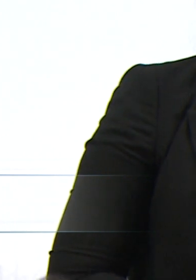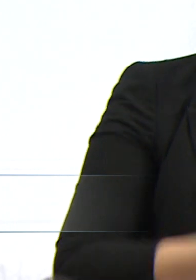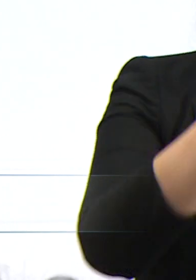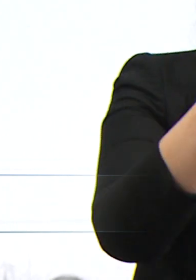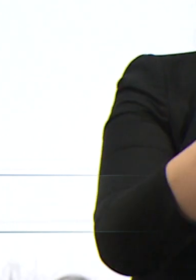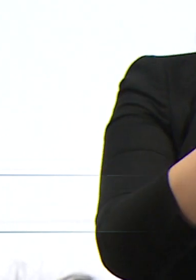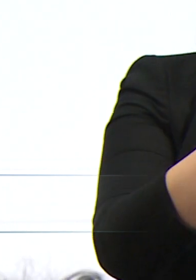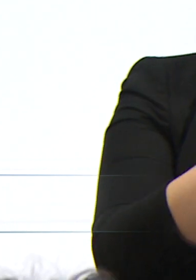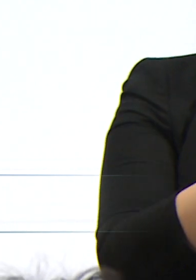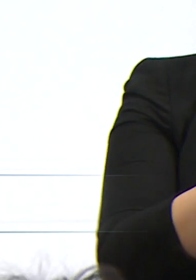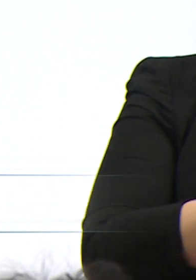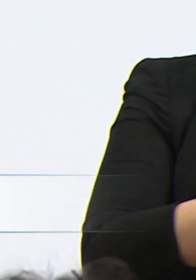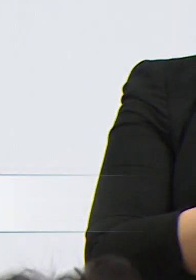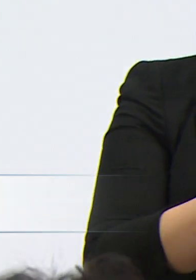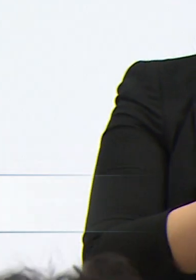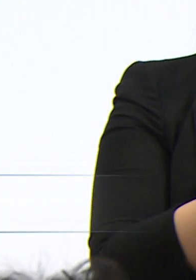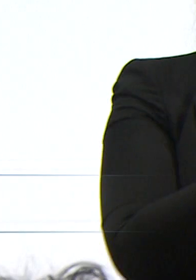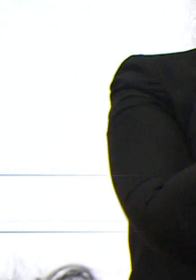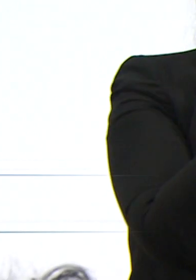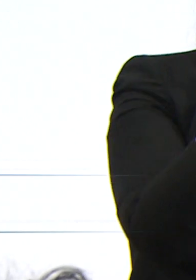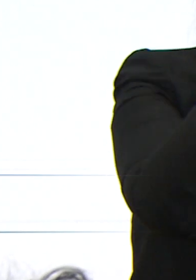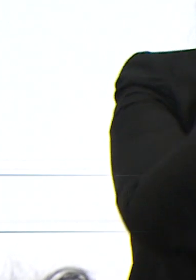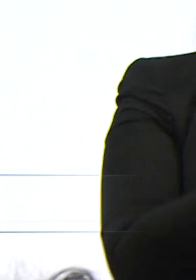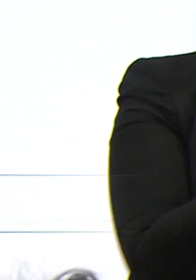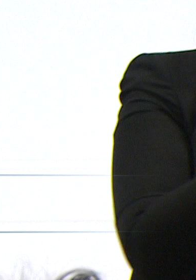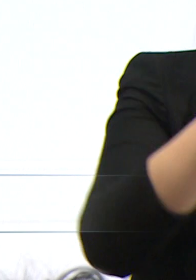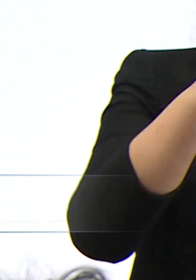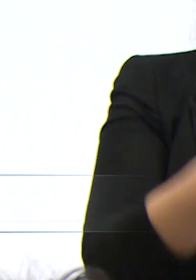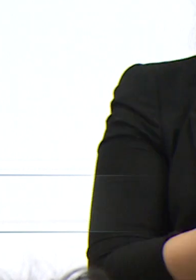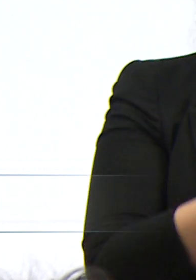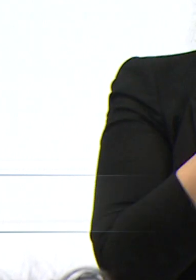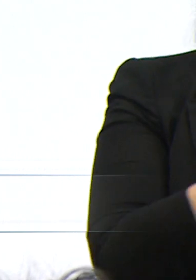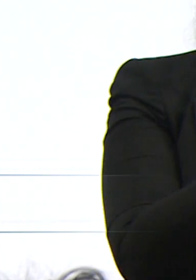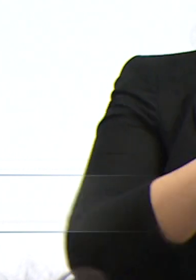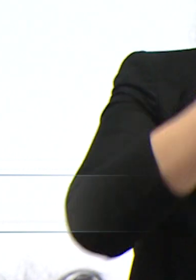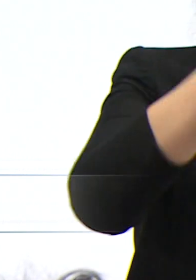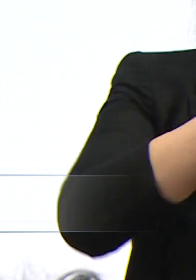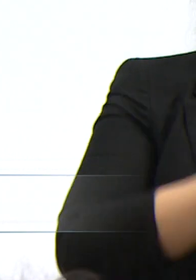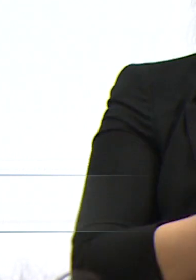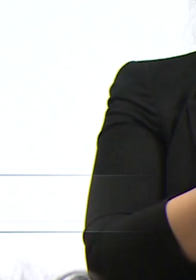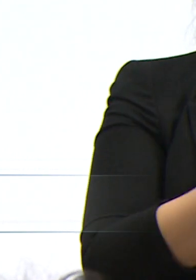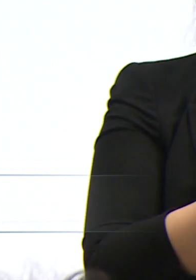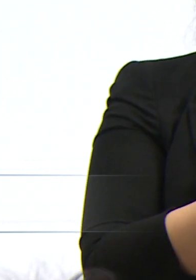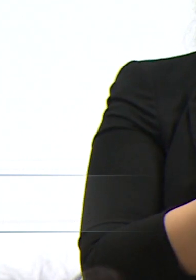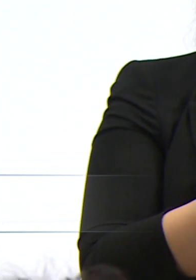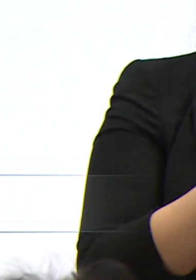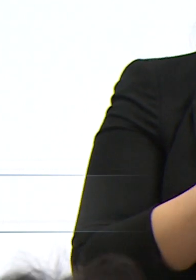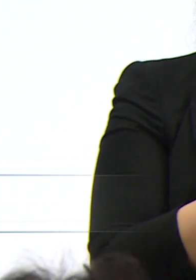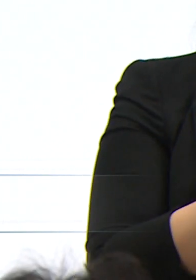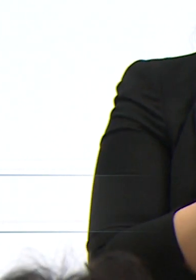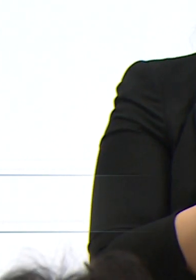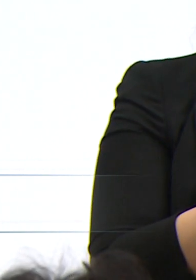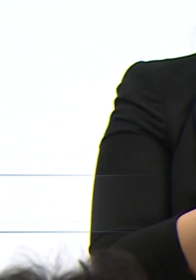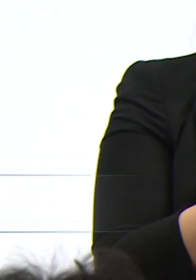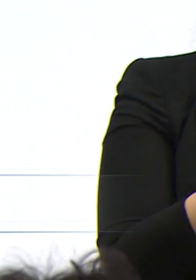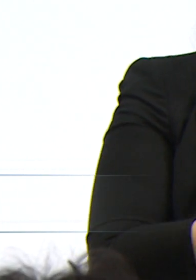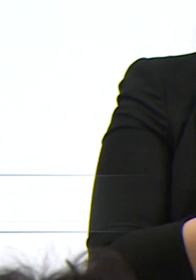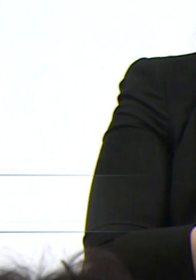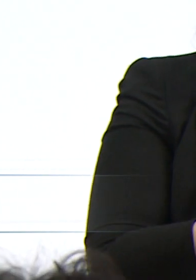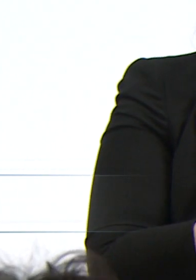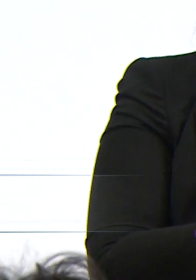단위의 증상자가 발생해도 경기도 의료 체계로서는 충분히